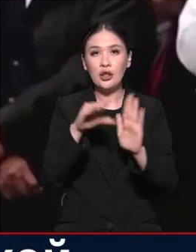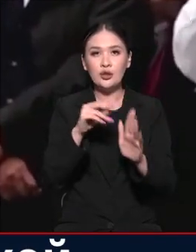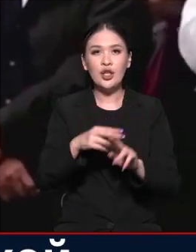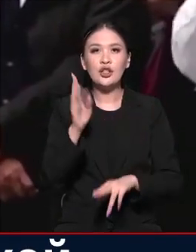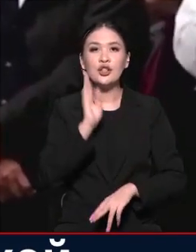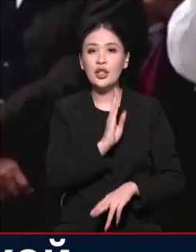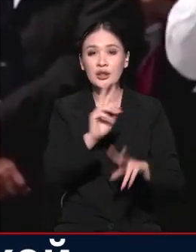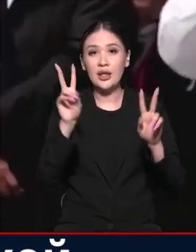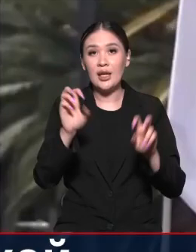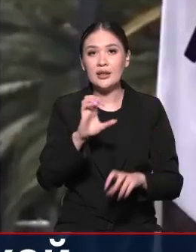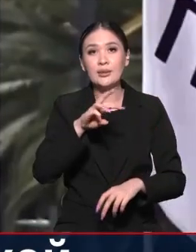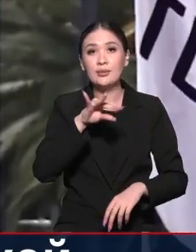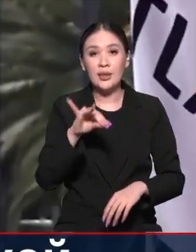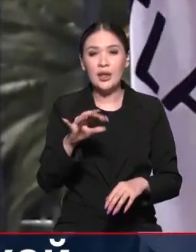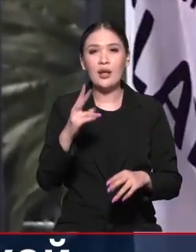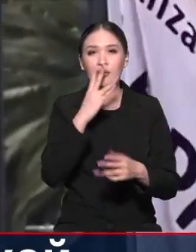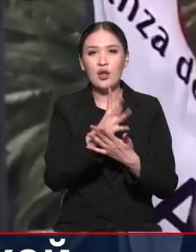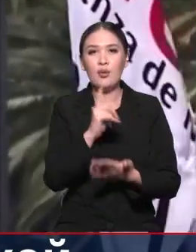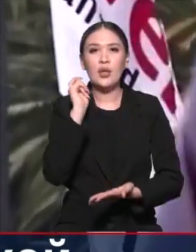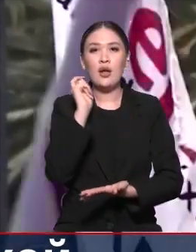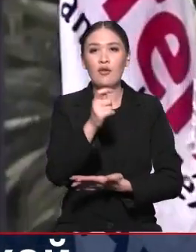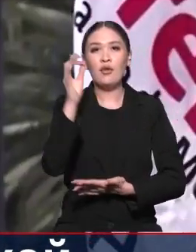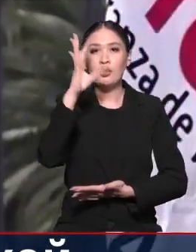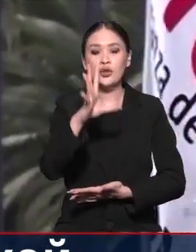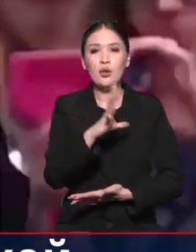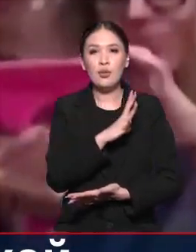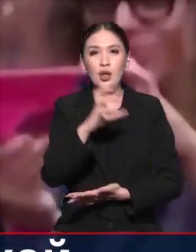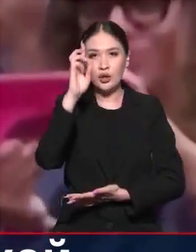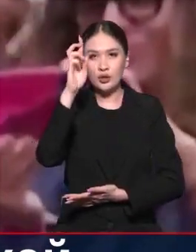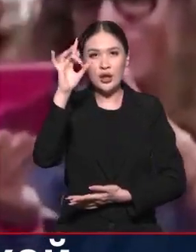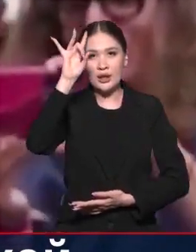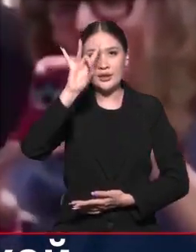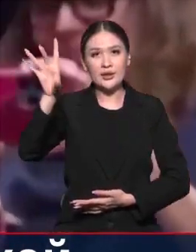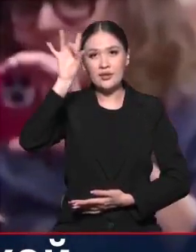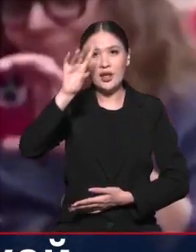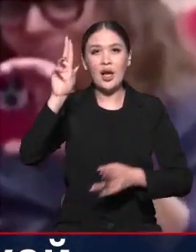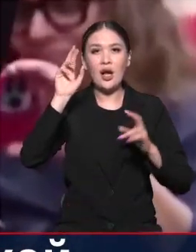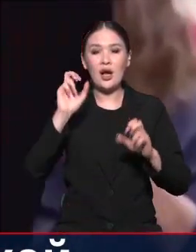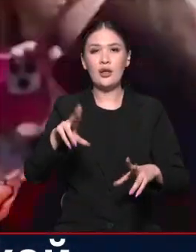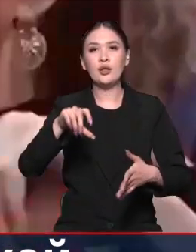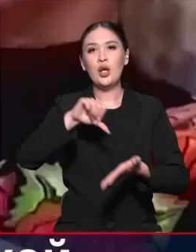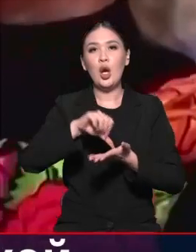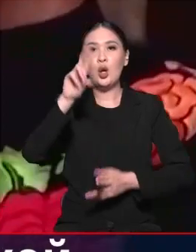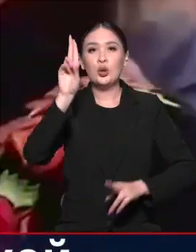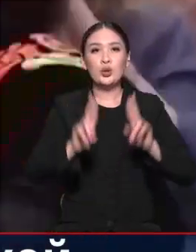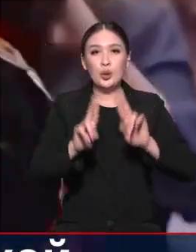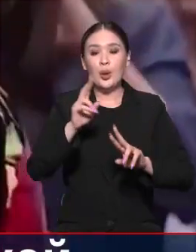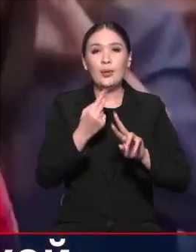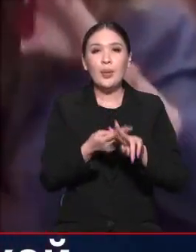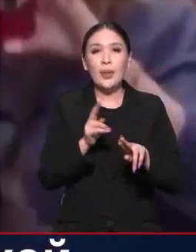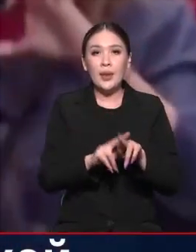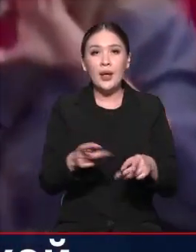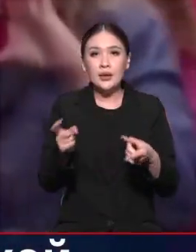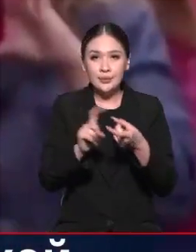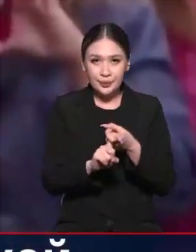преобладание СМИ называют выдающимся достижением для страны известной своей патриархальной культурой отмечу также